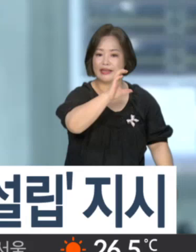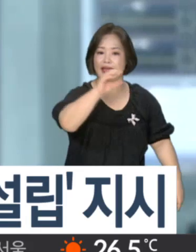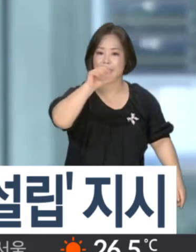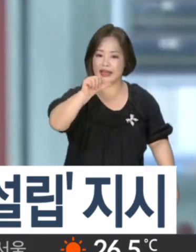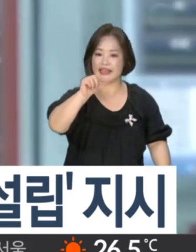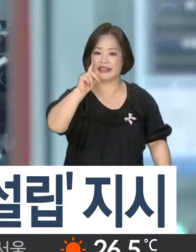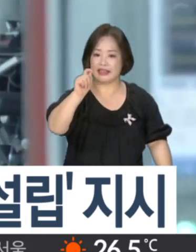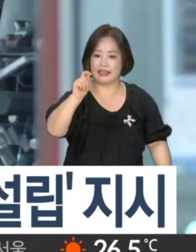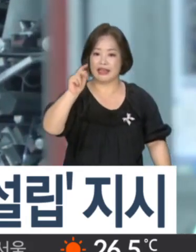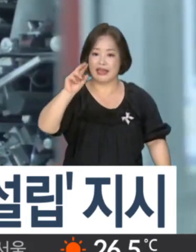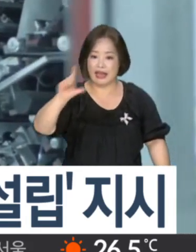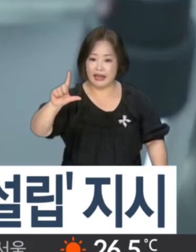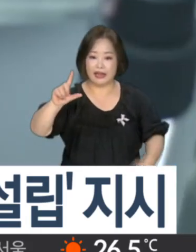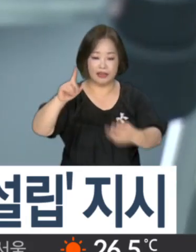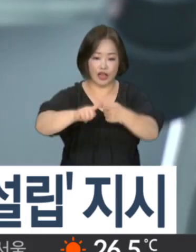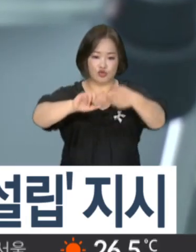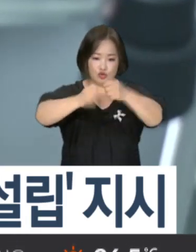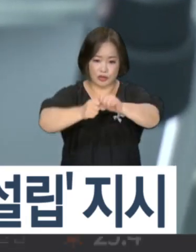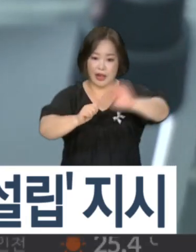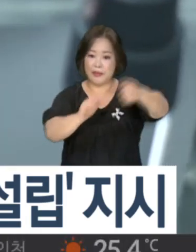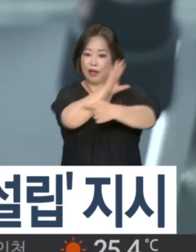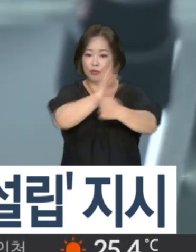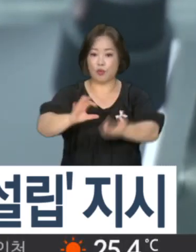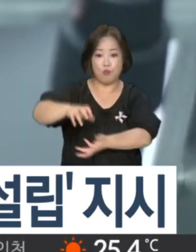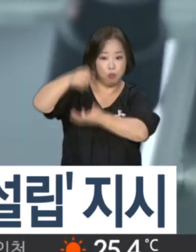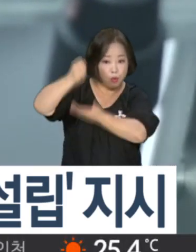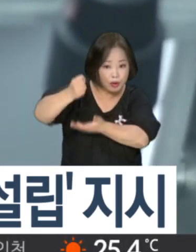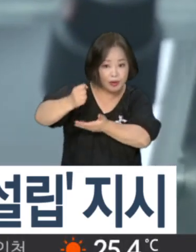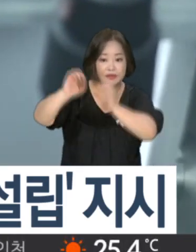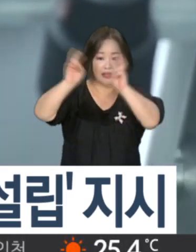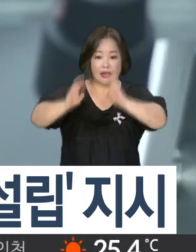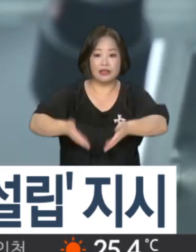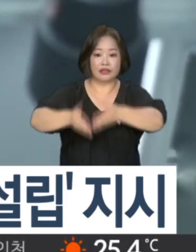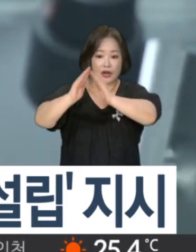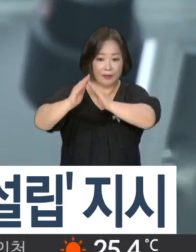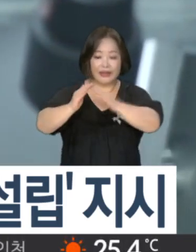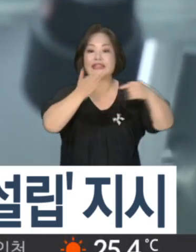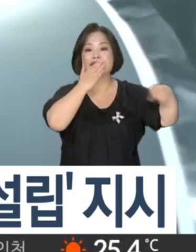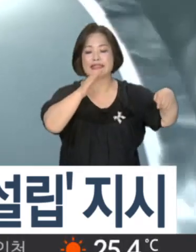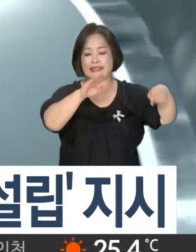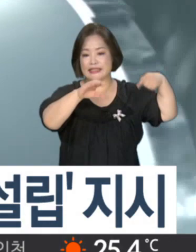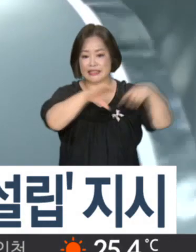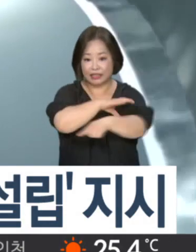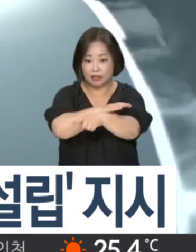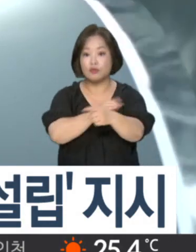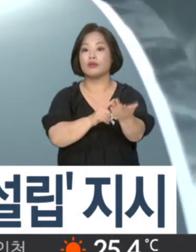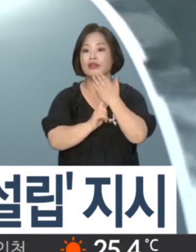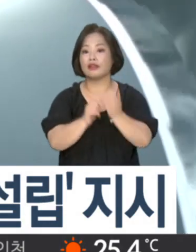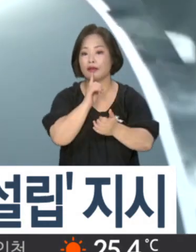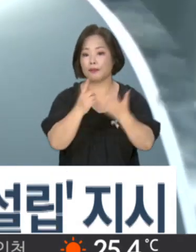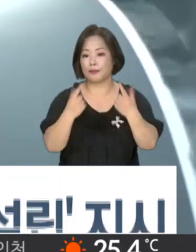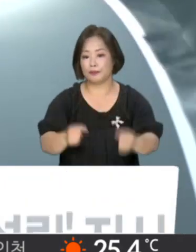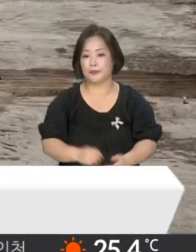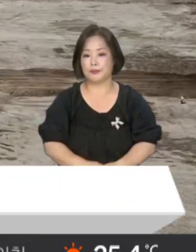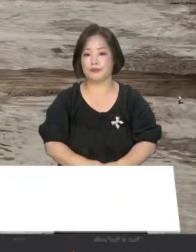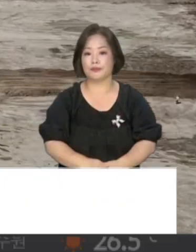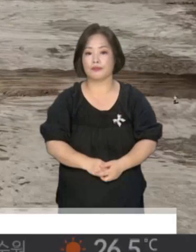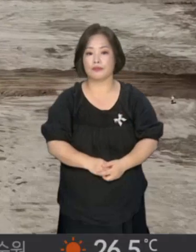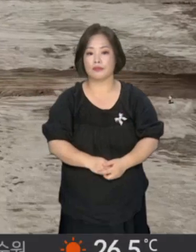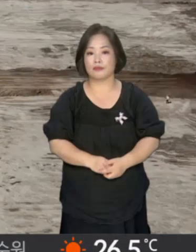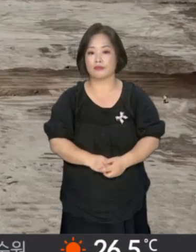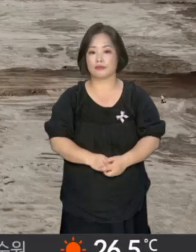해외투자 시 주식을 100% 보유하는 회사를 설립한다는 지시도 내렸다고 요미우리는 전했습니다